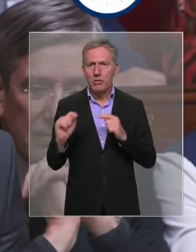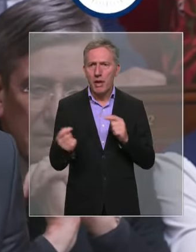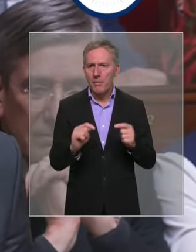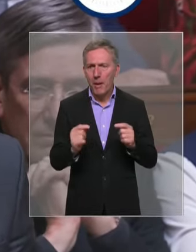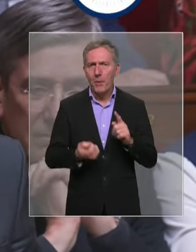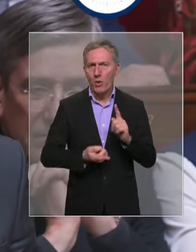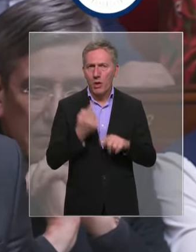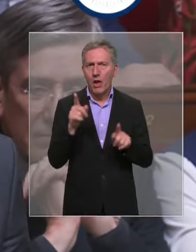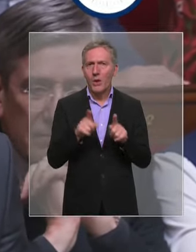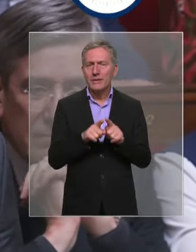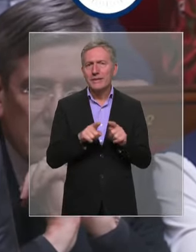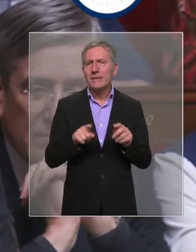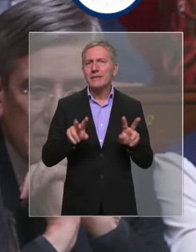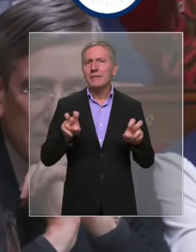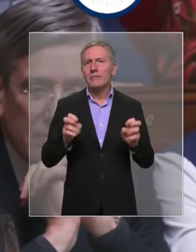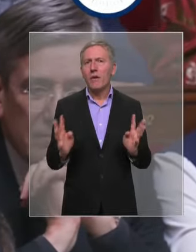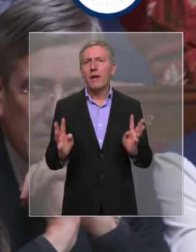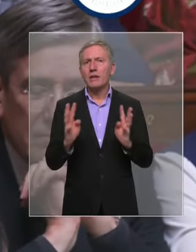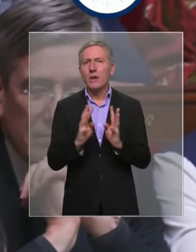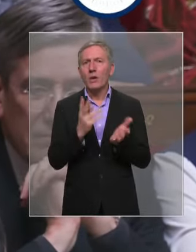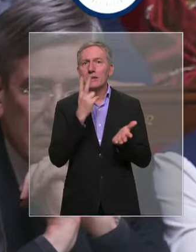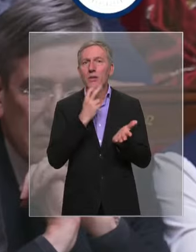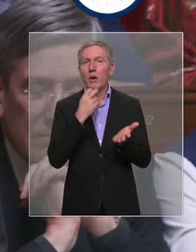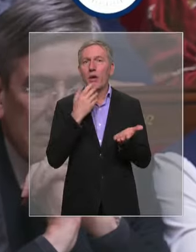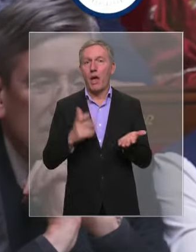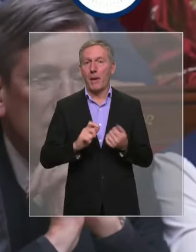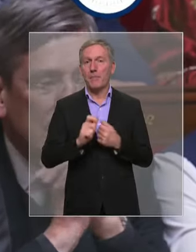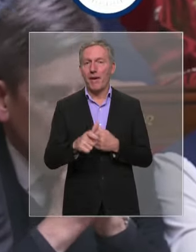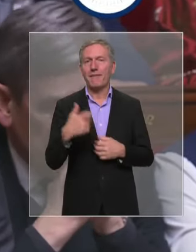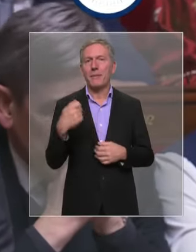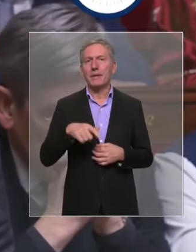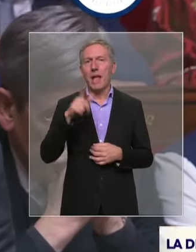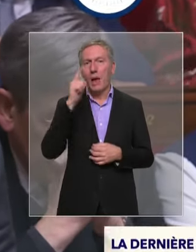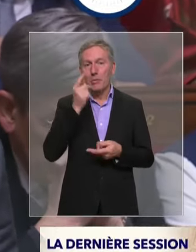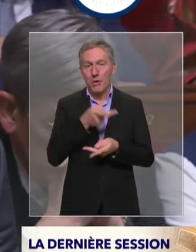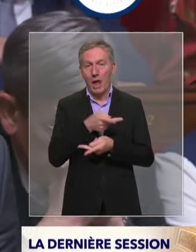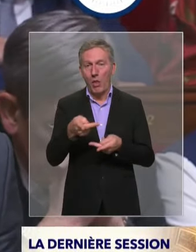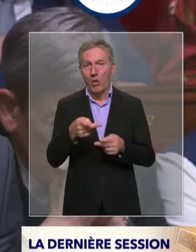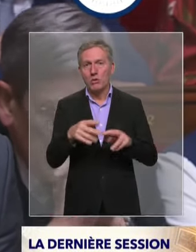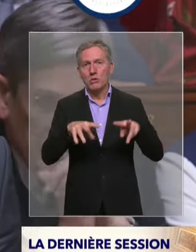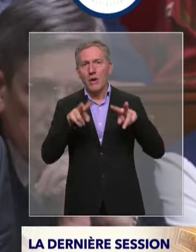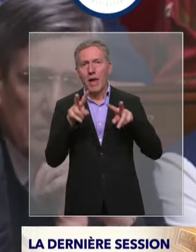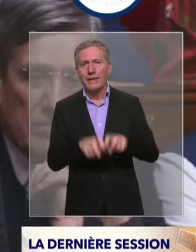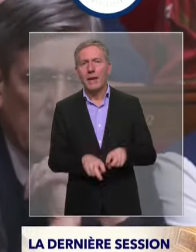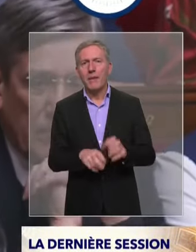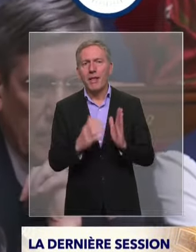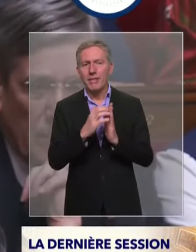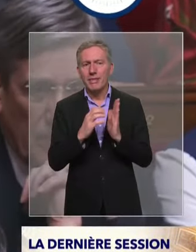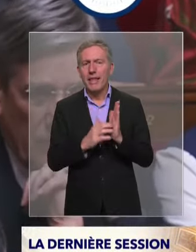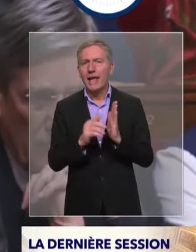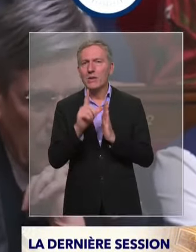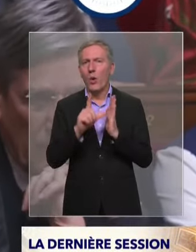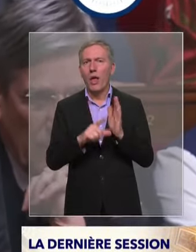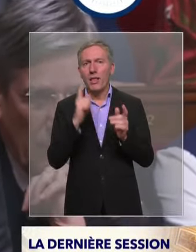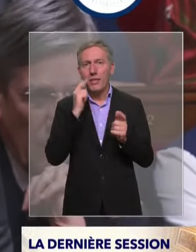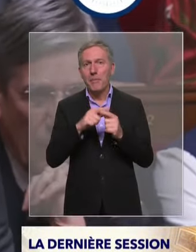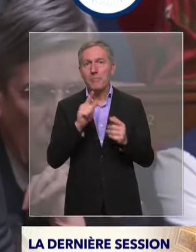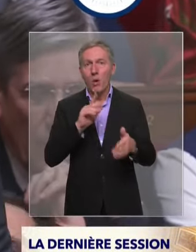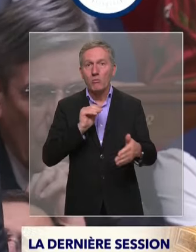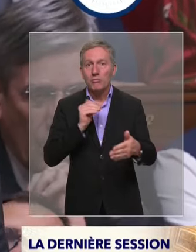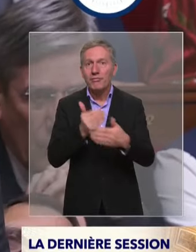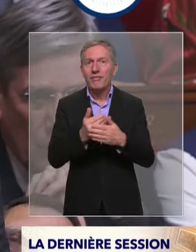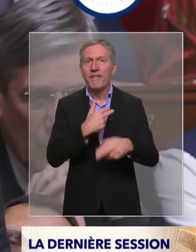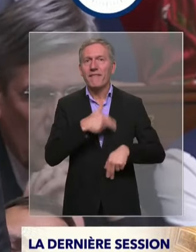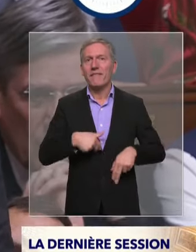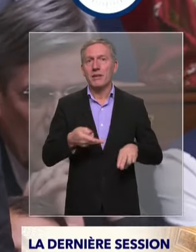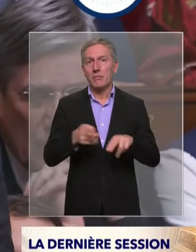tenue de la Convention citoyenne, le Président de la République vient d'annoncer l'examen prochain d'un texte de loi sur la fin de vie. Le temps de la réflexion